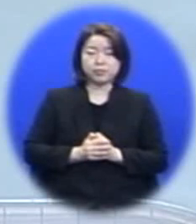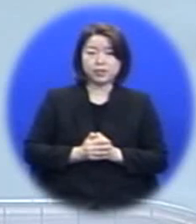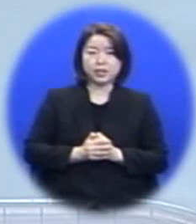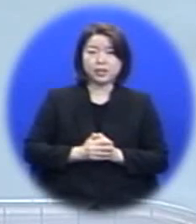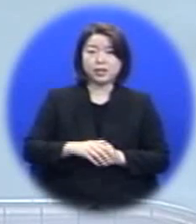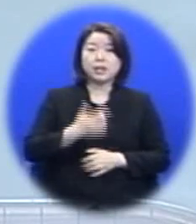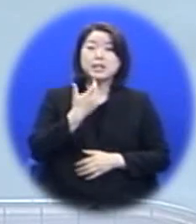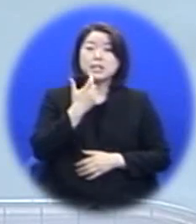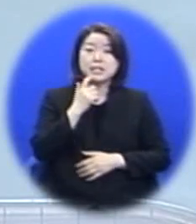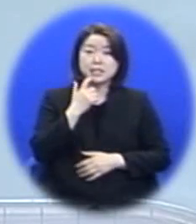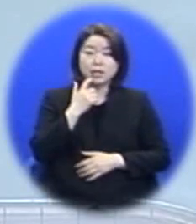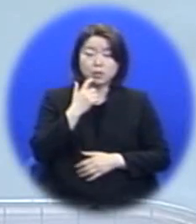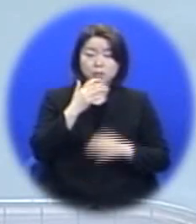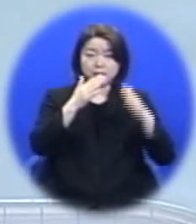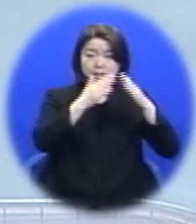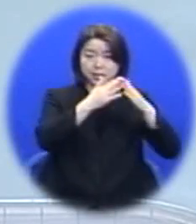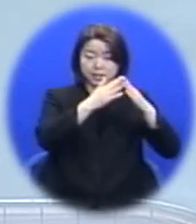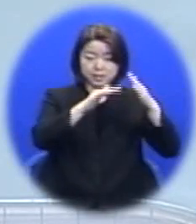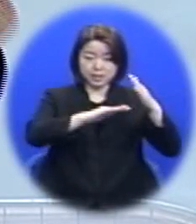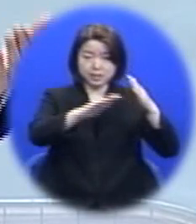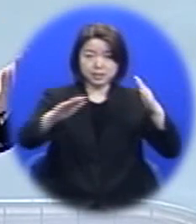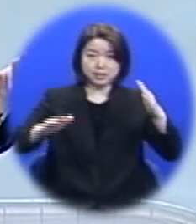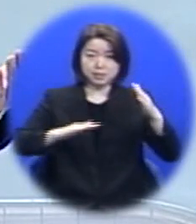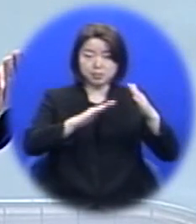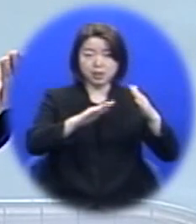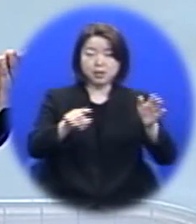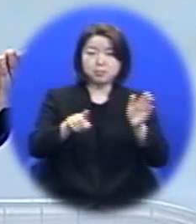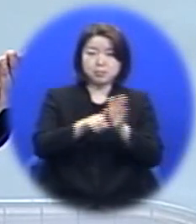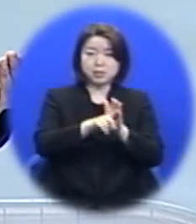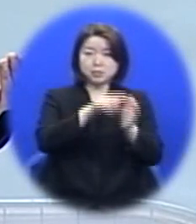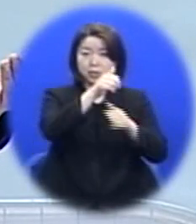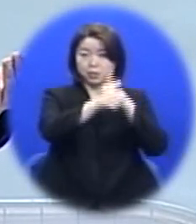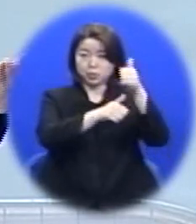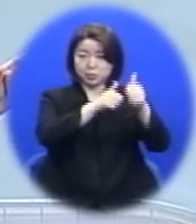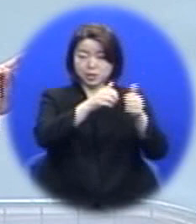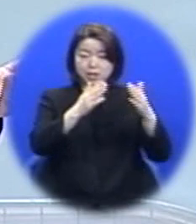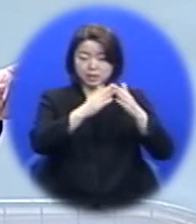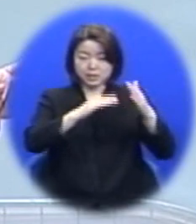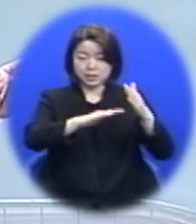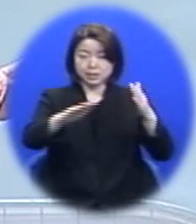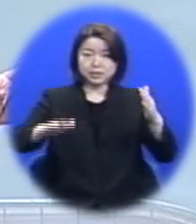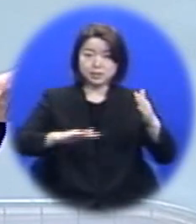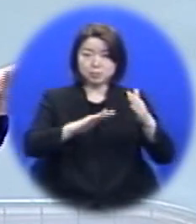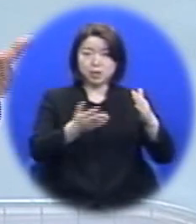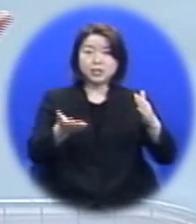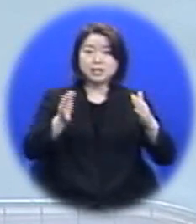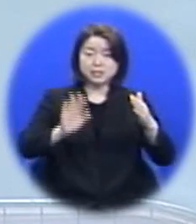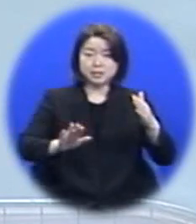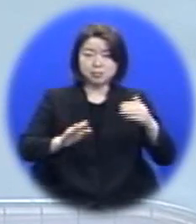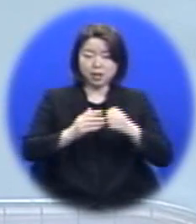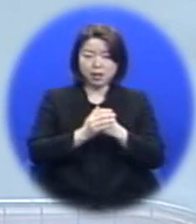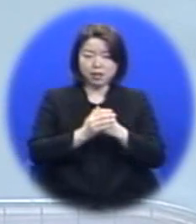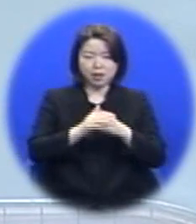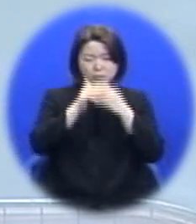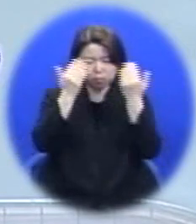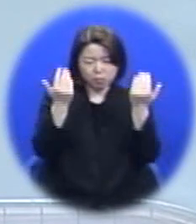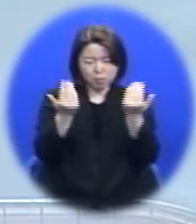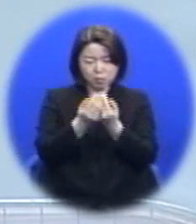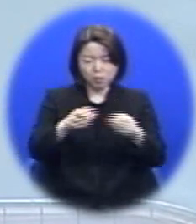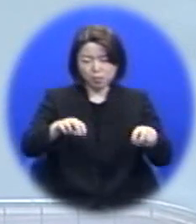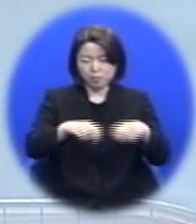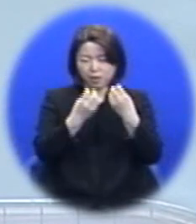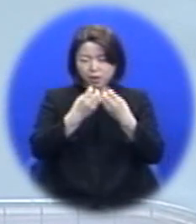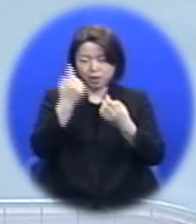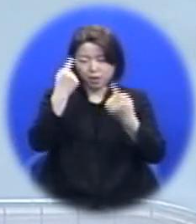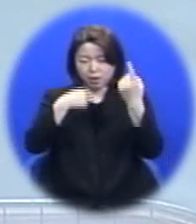야곱의 집안은 믿음의 조상의 집안이지만 사실 깨어질 대로 깨어진 완전히